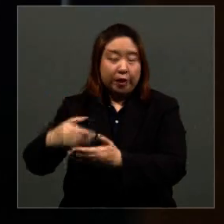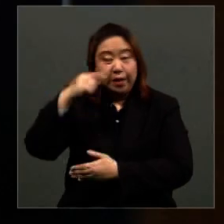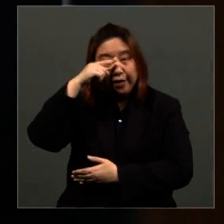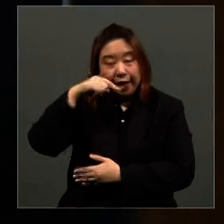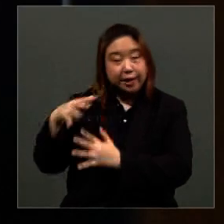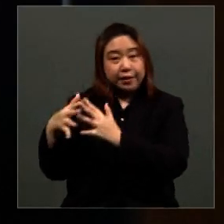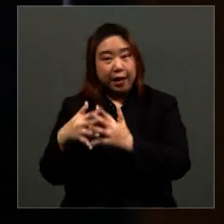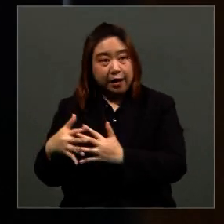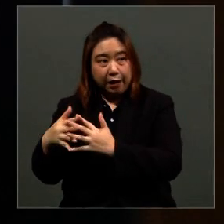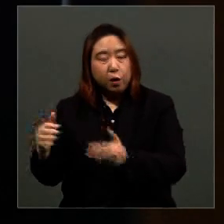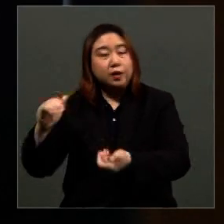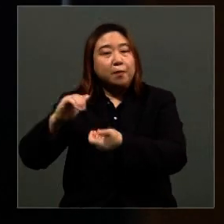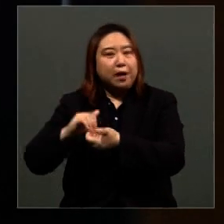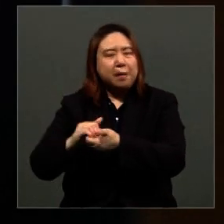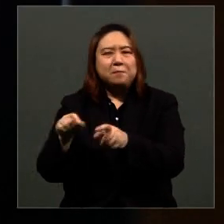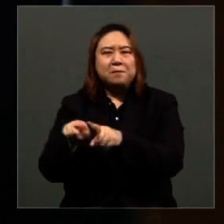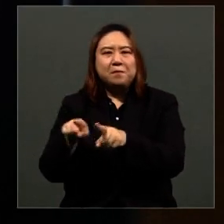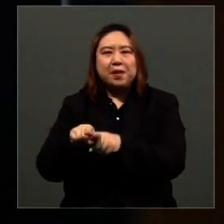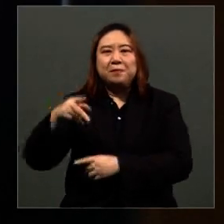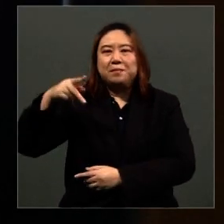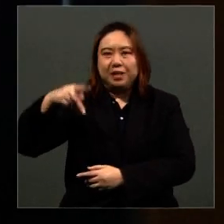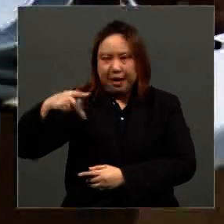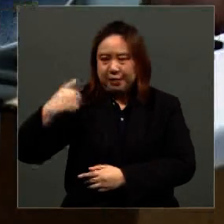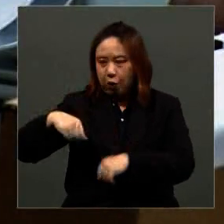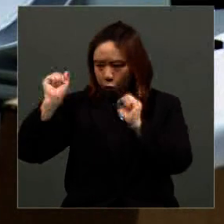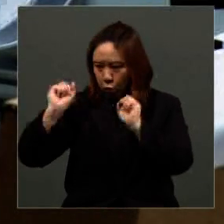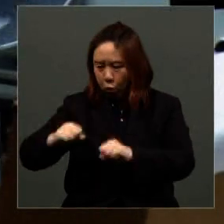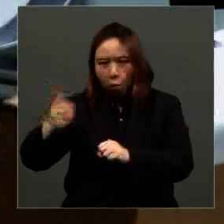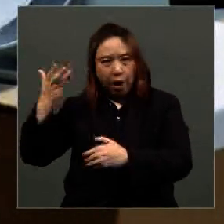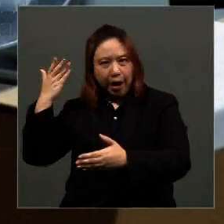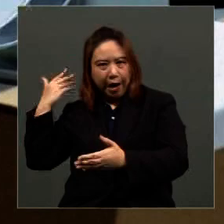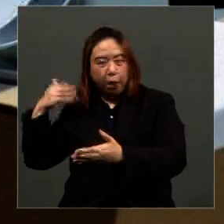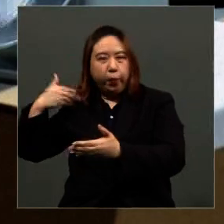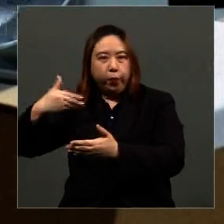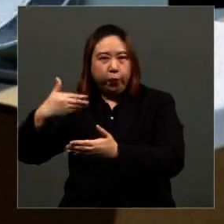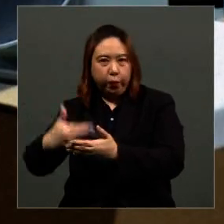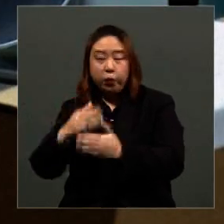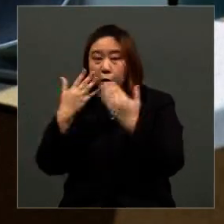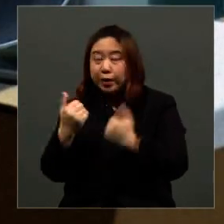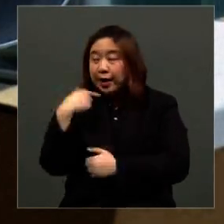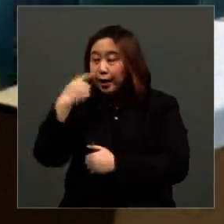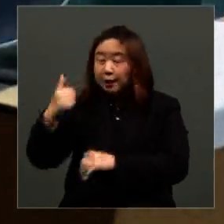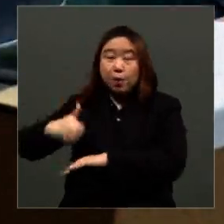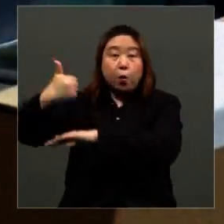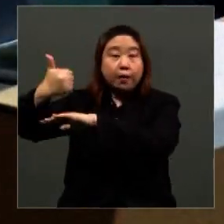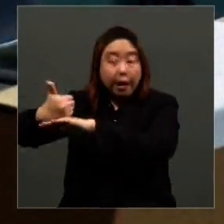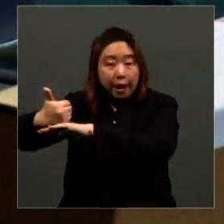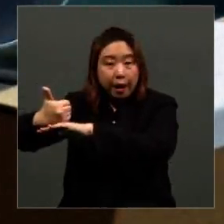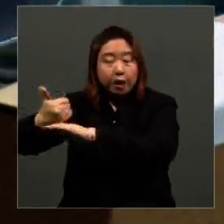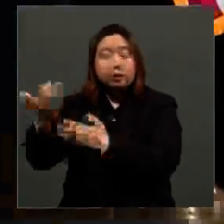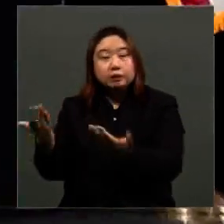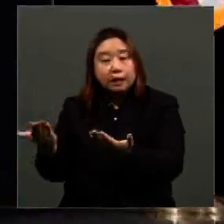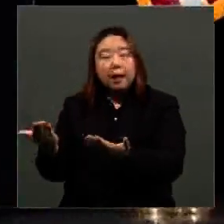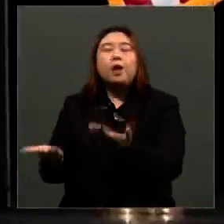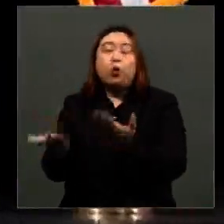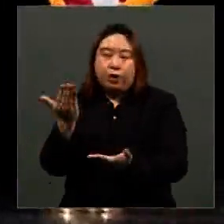สหรัฐเป็นความสัมพันธ์ในลักษณะพิเศษมีความตกลงร่วมกันมาตั้งแต่ต้นเพราะฉะนั้นใครจะมาเป็นประธานาธิบดีสหรัฐหรือเป็นผู้นำ